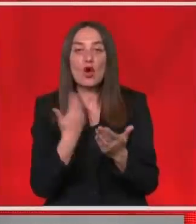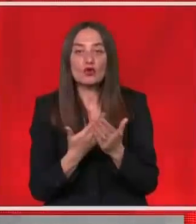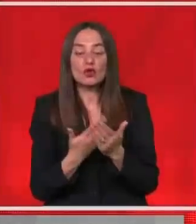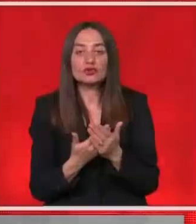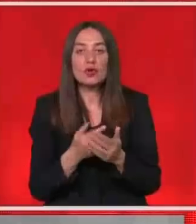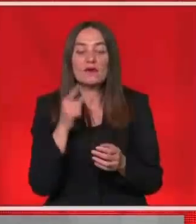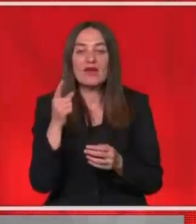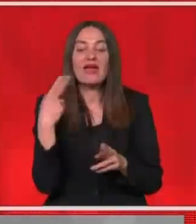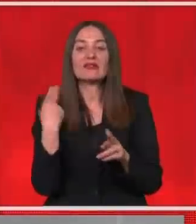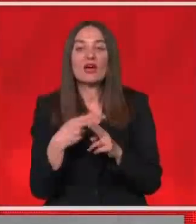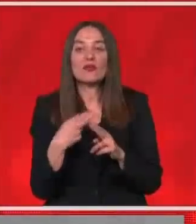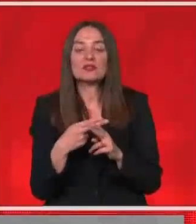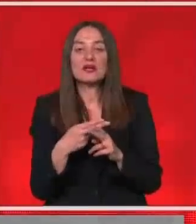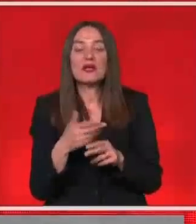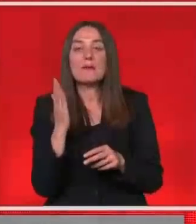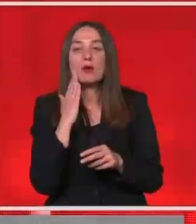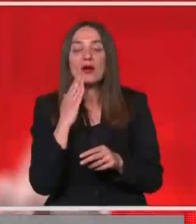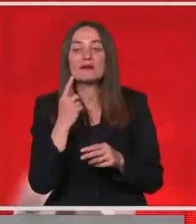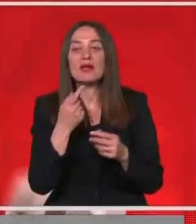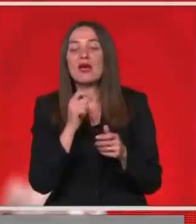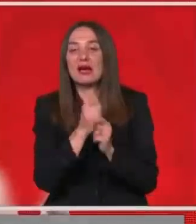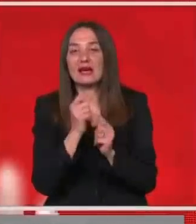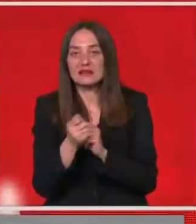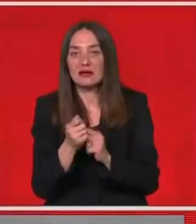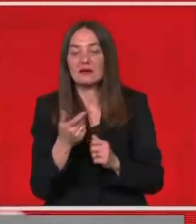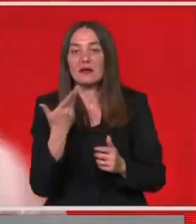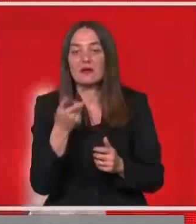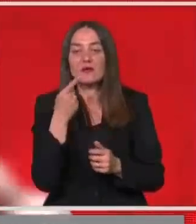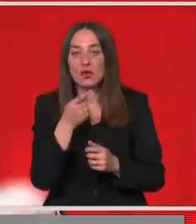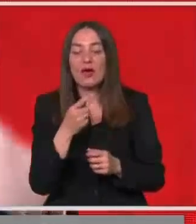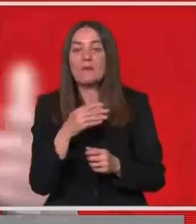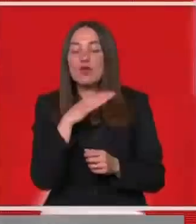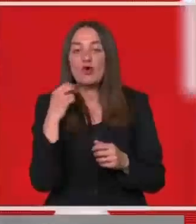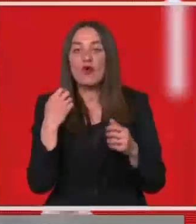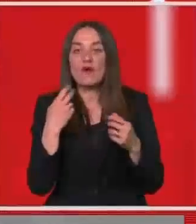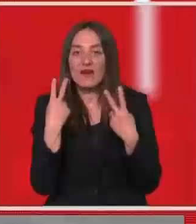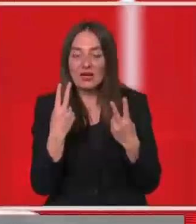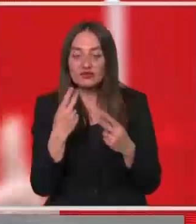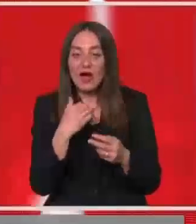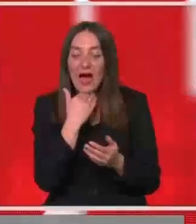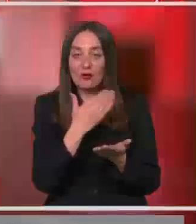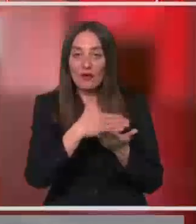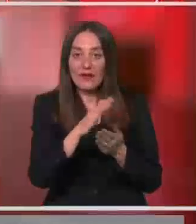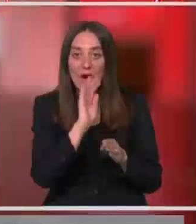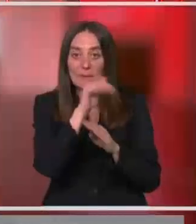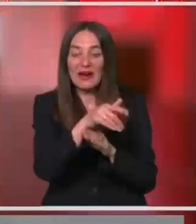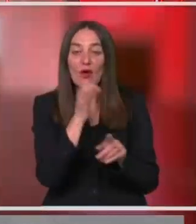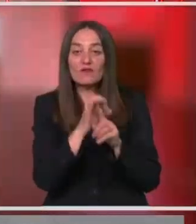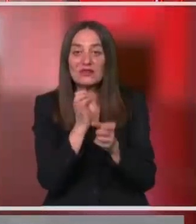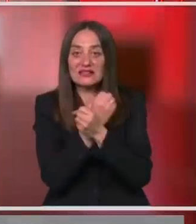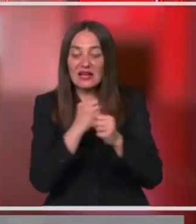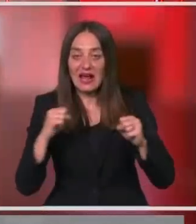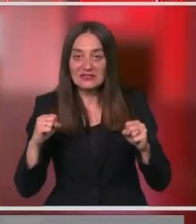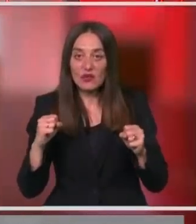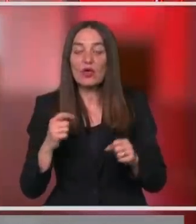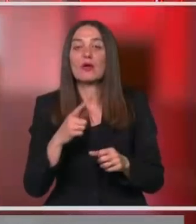taj takozvani moralni hazard. I tu je jako važno onda, ako se deo sredstava plasira preko Fonda za razvoj, da